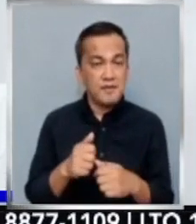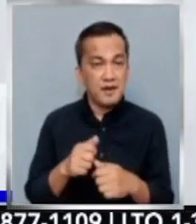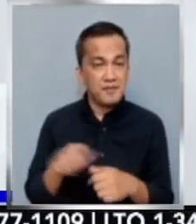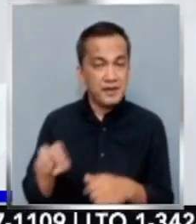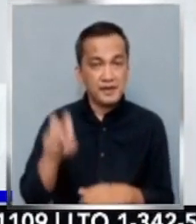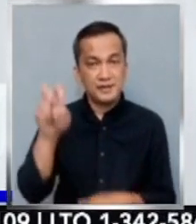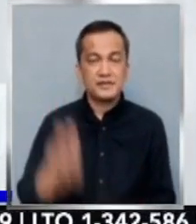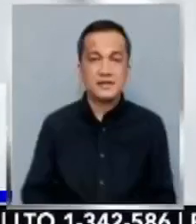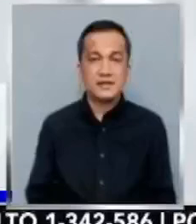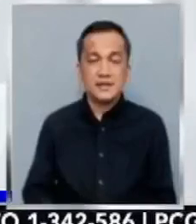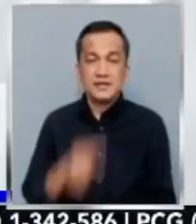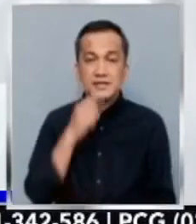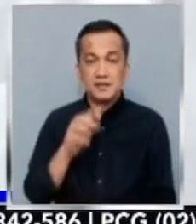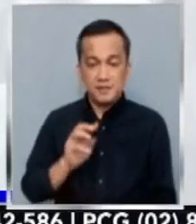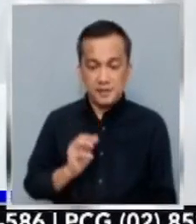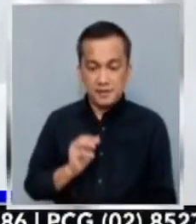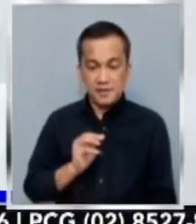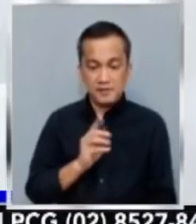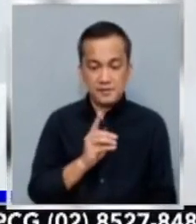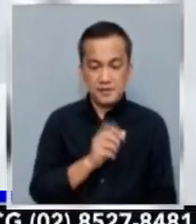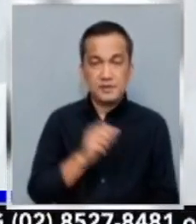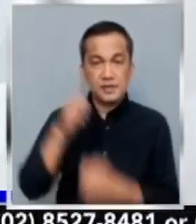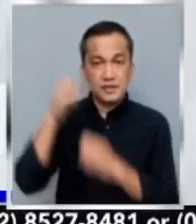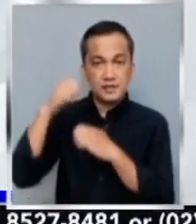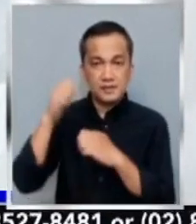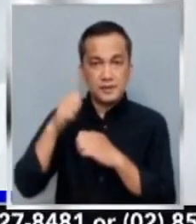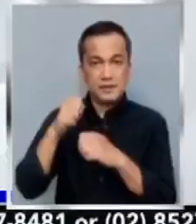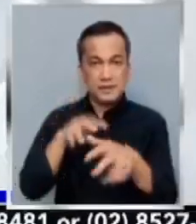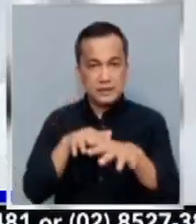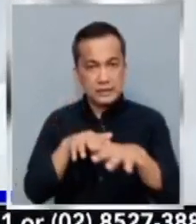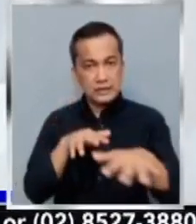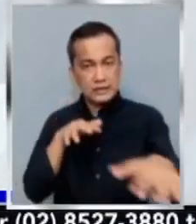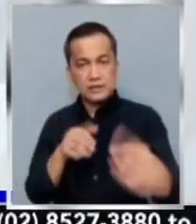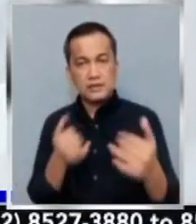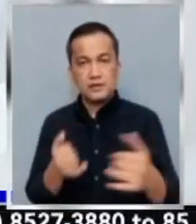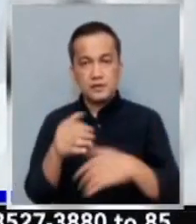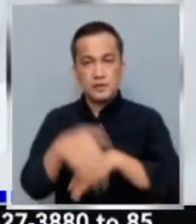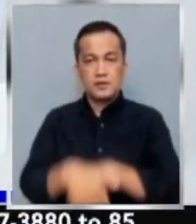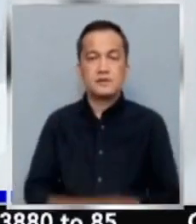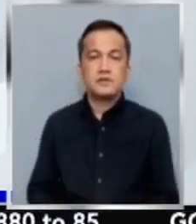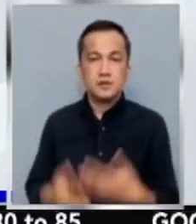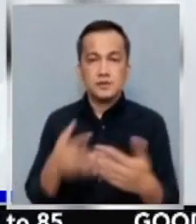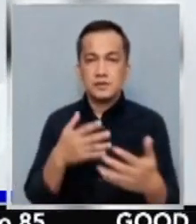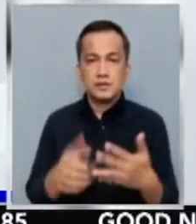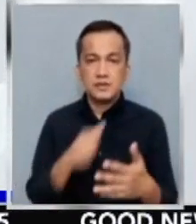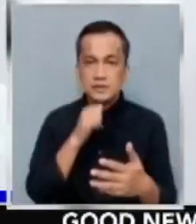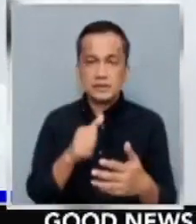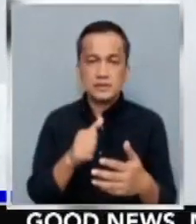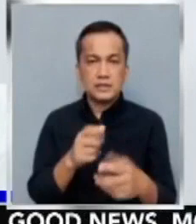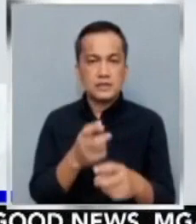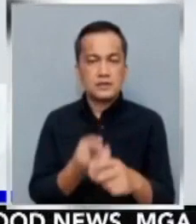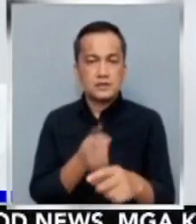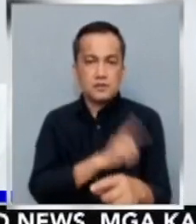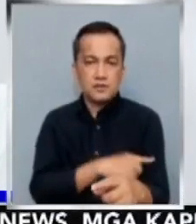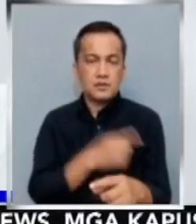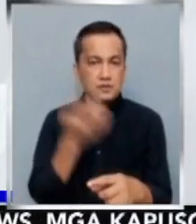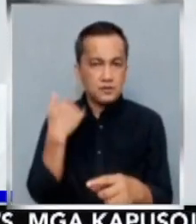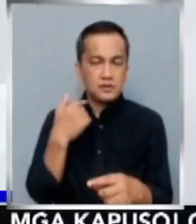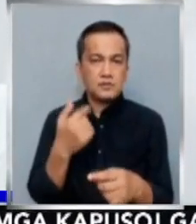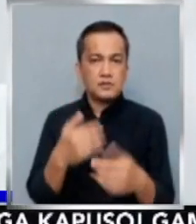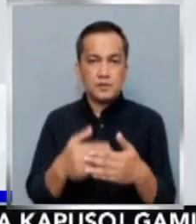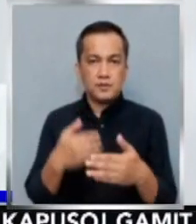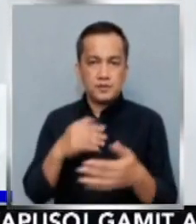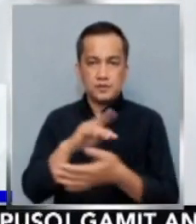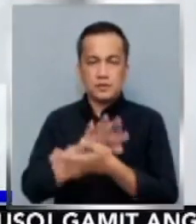MMDA, inaasahan pa rin nilang mabigat na daloy ng trapiko hanggang ngayong gabi, bagamat hindi na raw kasing tindi nung bago magpandemya. Noong